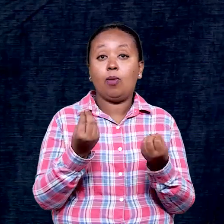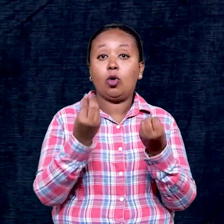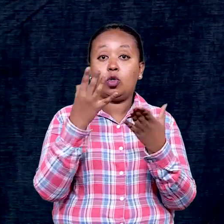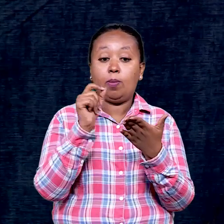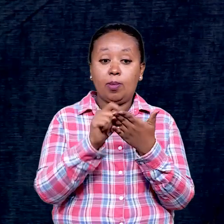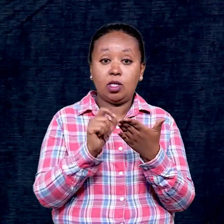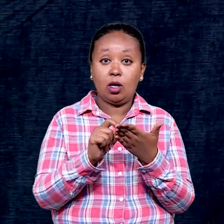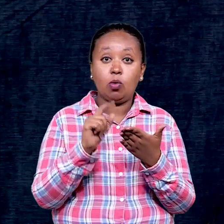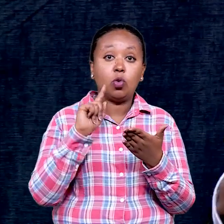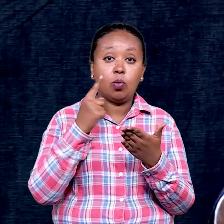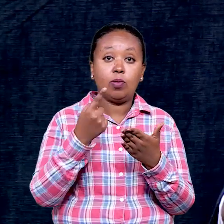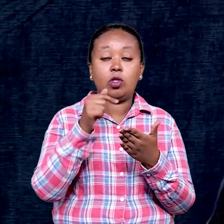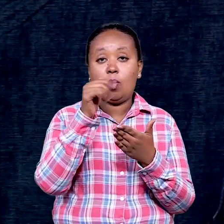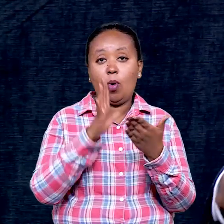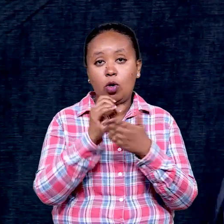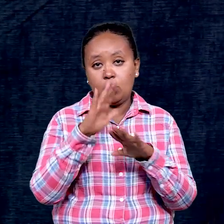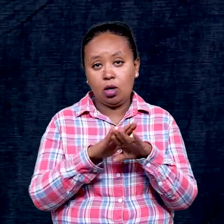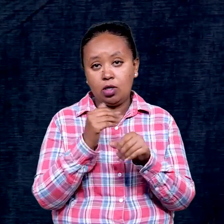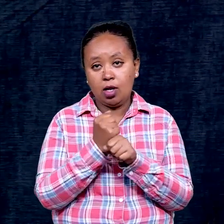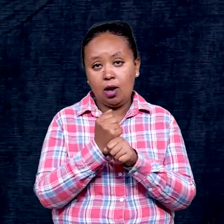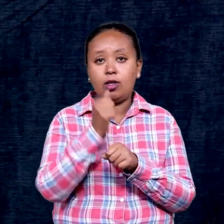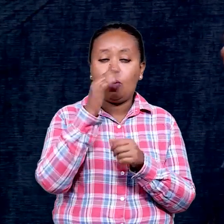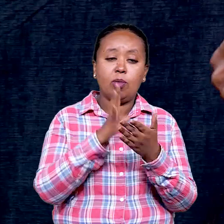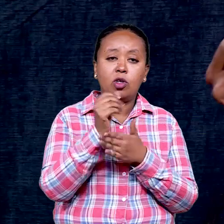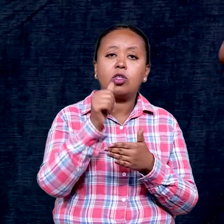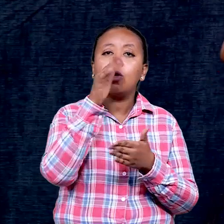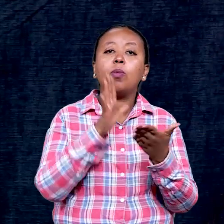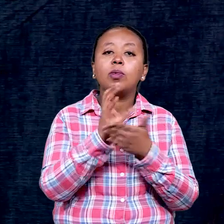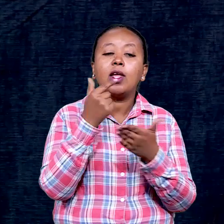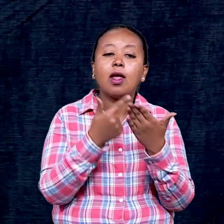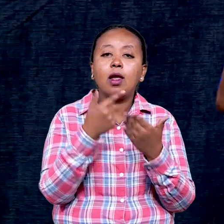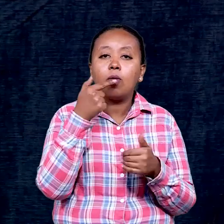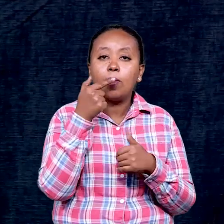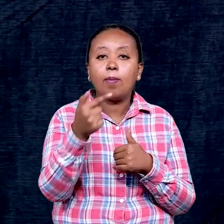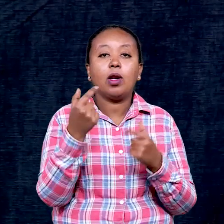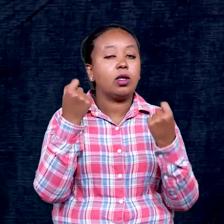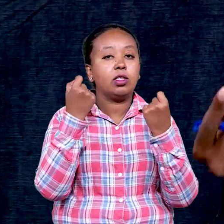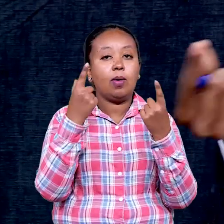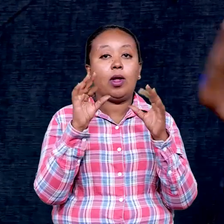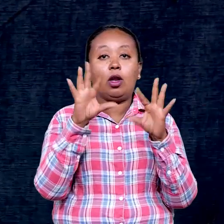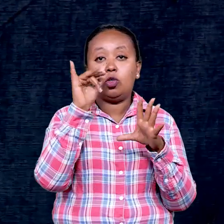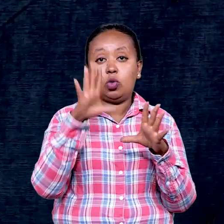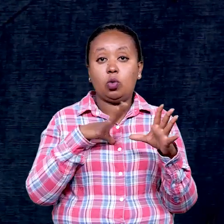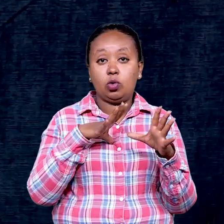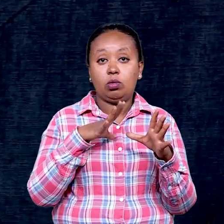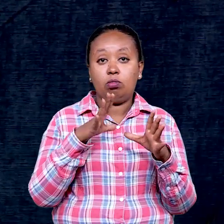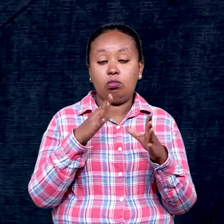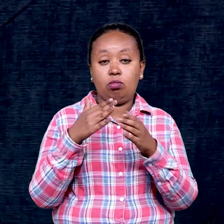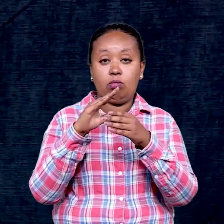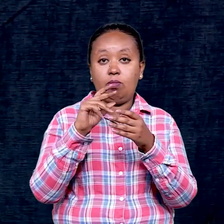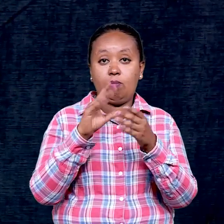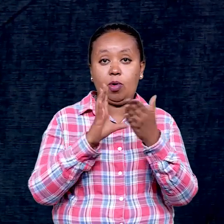የሚመዘገቡት እንኳ ሲቪል ሶሳይቲስ ሰብአዊ መብት ላይ እንሰራለን፣ ሰብአዊ መብት ላይ እንሰራለን ያለው ስለ ሰብአዊ መብት እንኳ ይሄ ነው የሚባል ግንዛቤ የሌላቸው ሰዎች የሰብአዊ መብት ድርጅቶችን